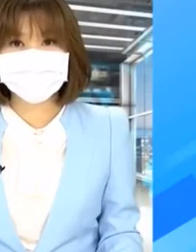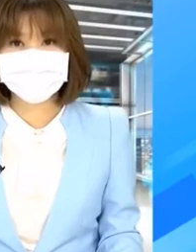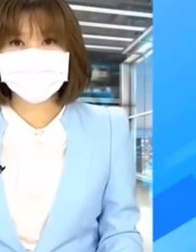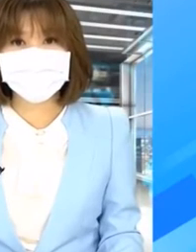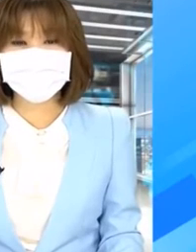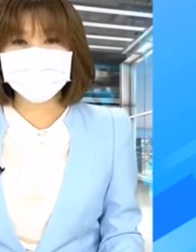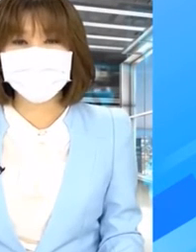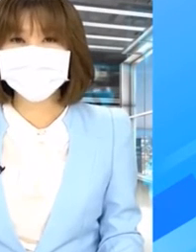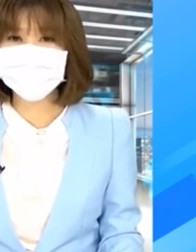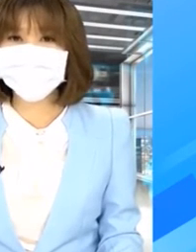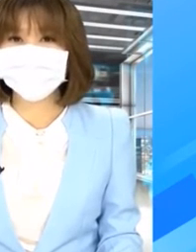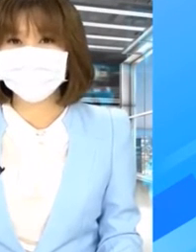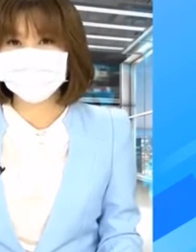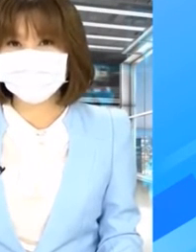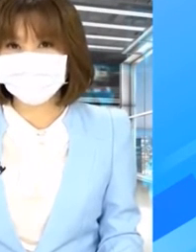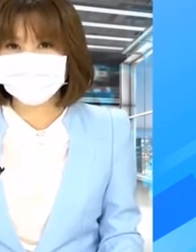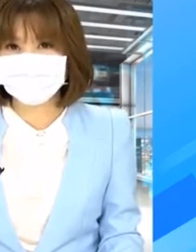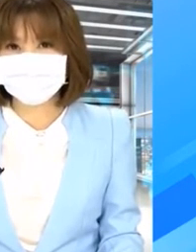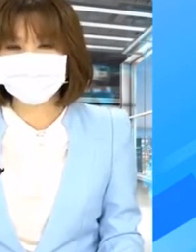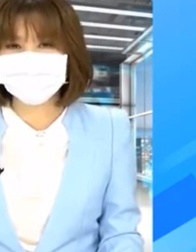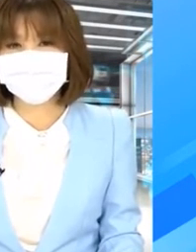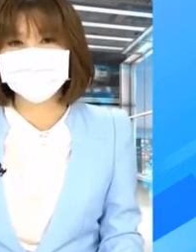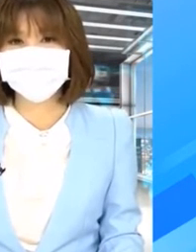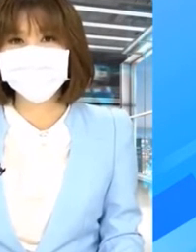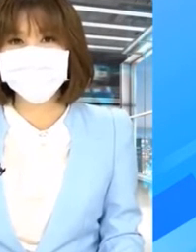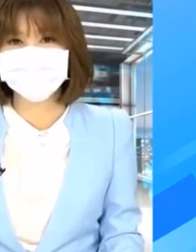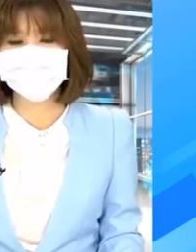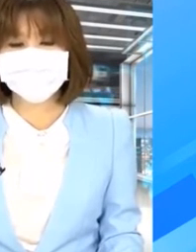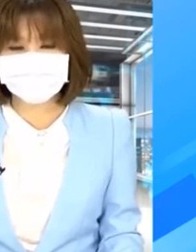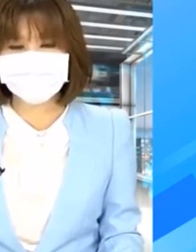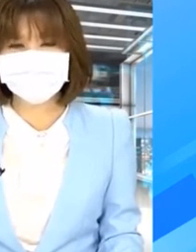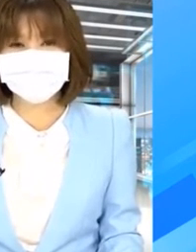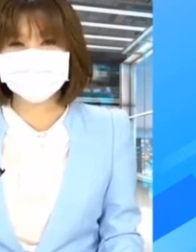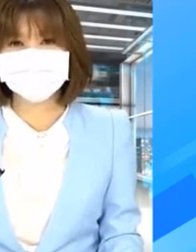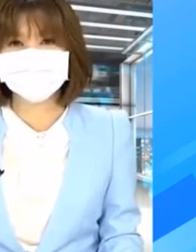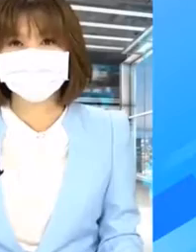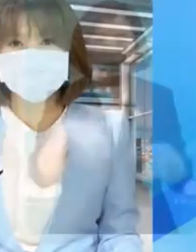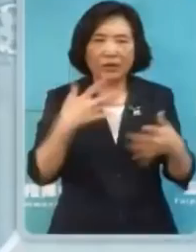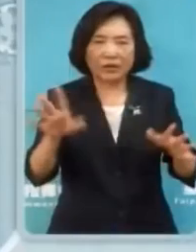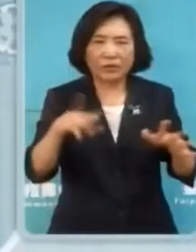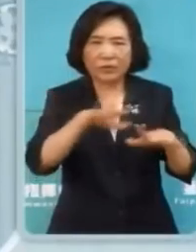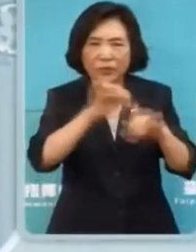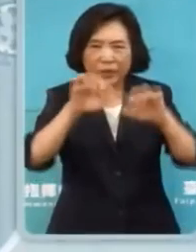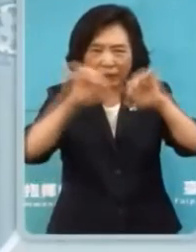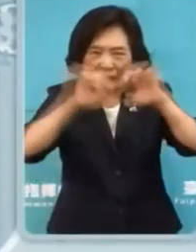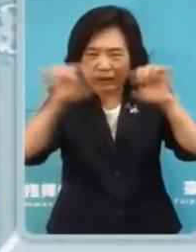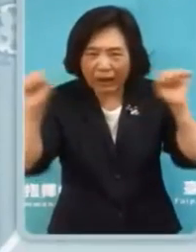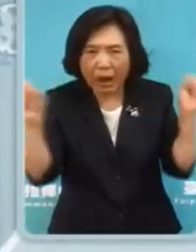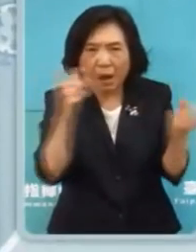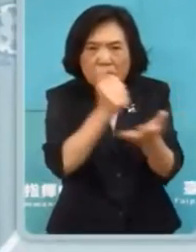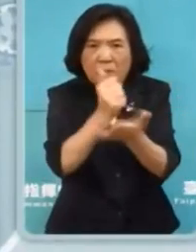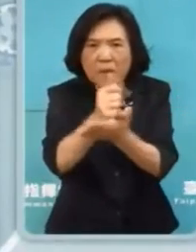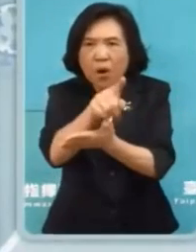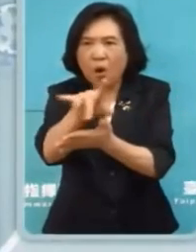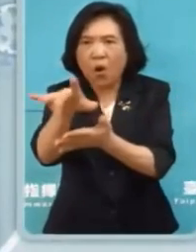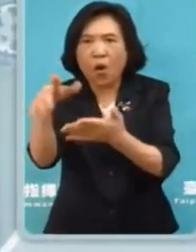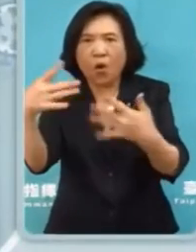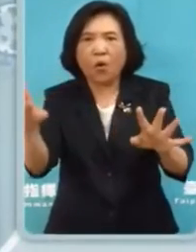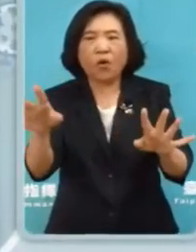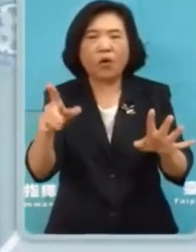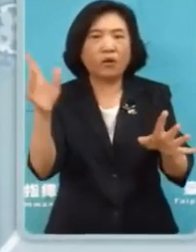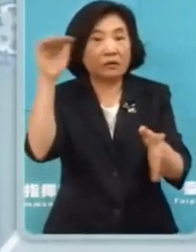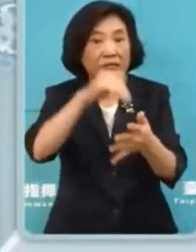了14例的本土个案，淮南市场也有3个人阳性。来听柯文哲的最新说明。 黑数又捞出来，你知道，所以数目上就没